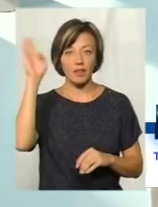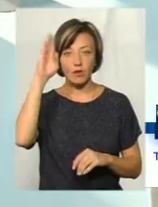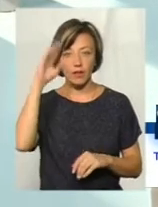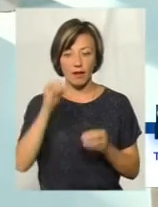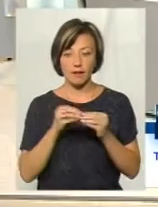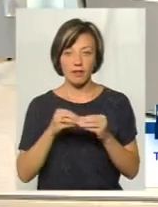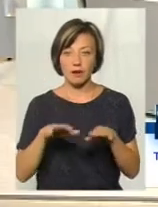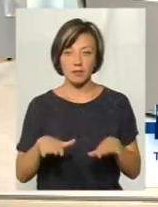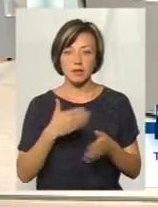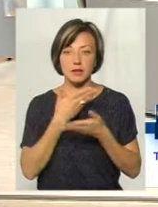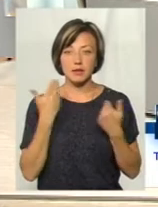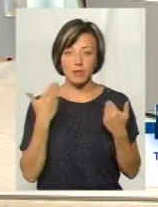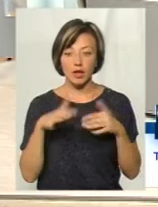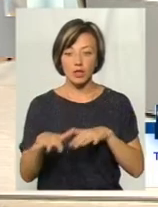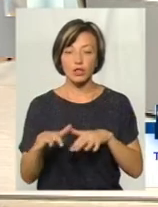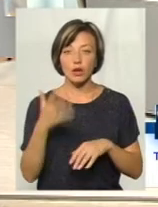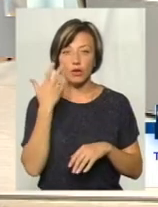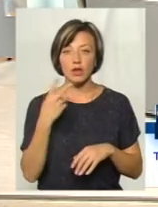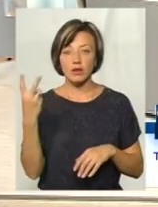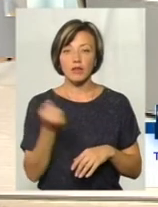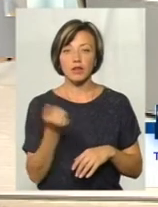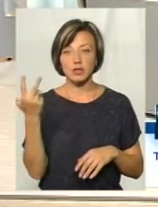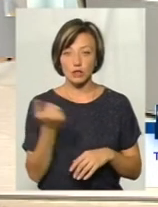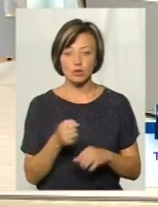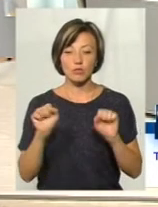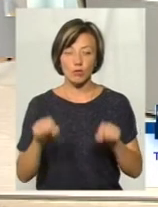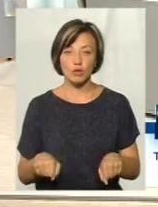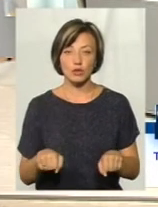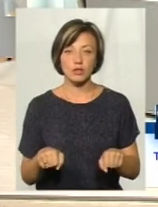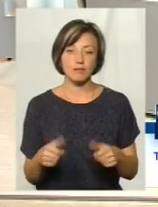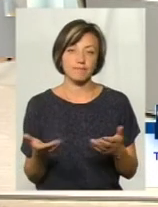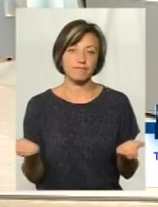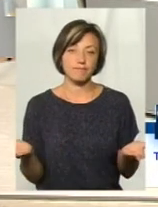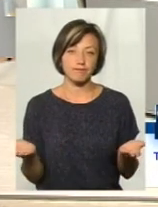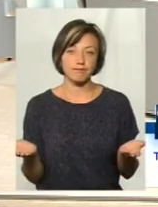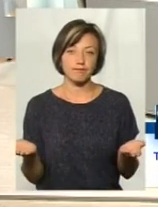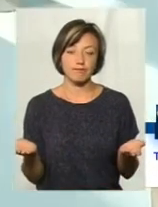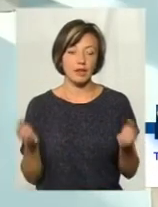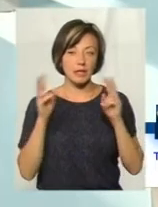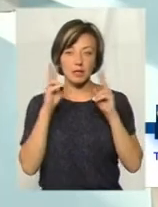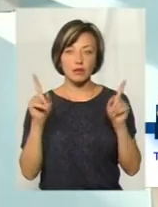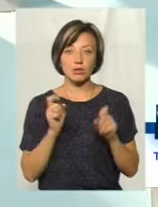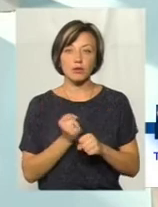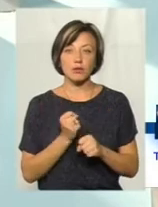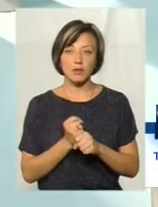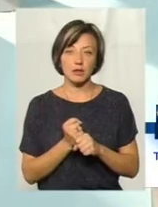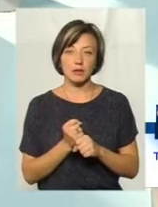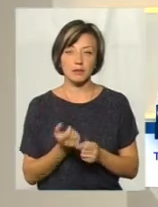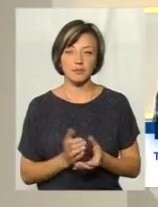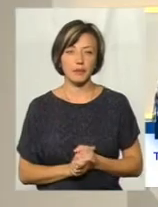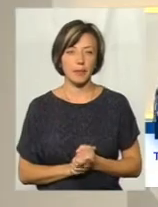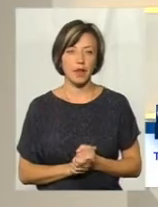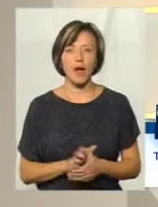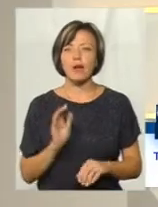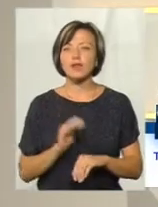не стоїть і тече, і коли пройшло вже 2-3 тижні, то тоді можна лише розводити руками і подекати рахувати загиблу рибу. А